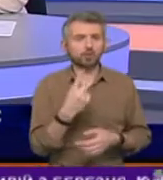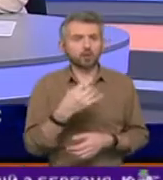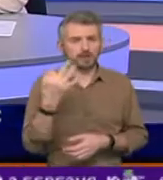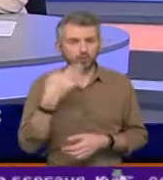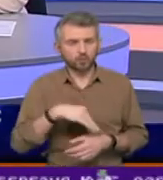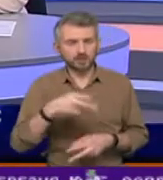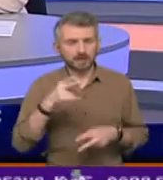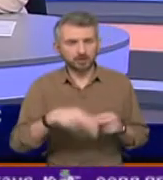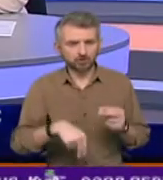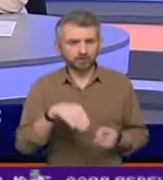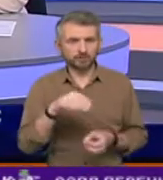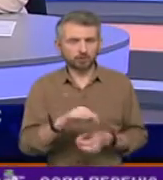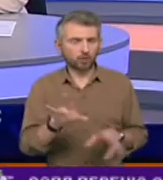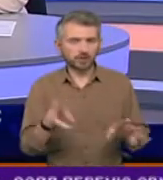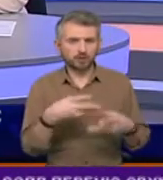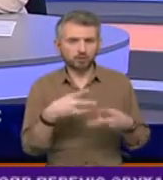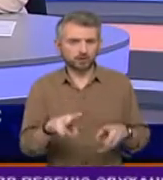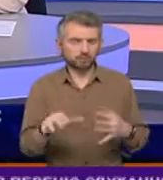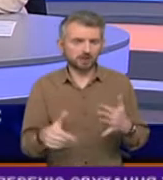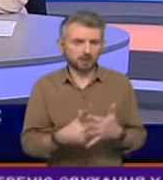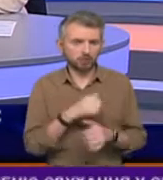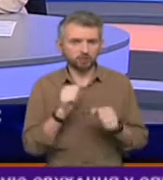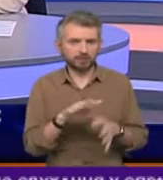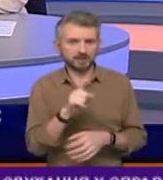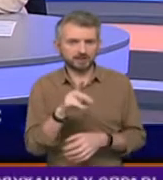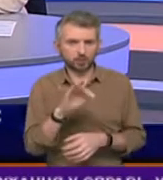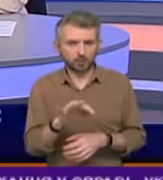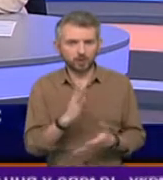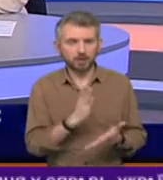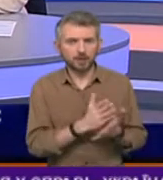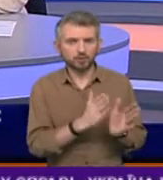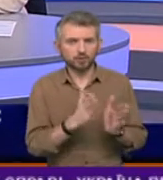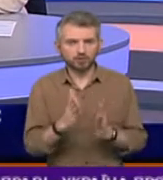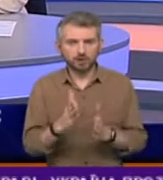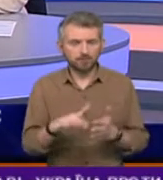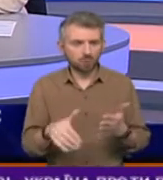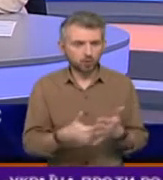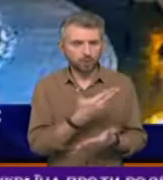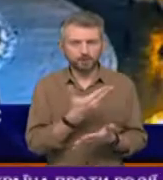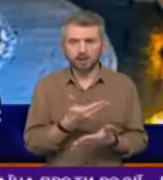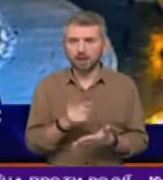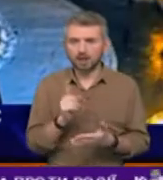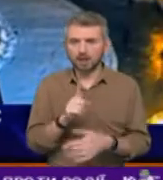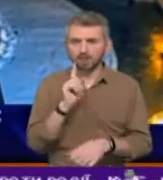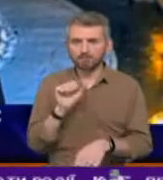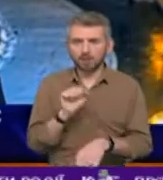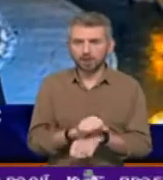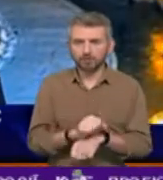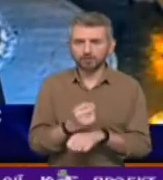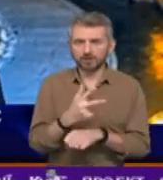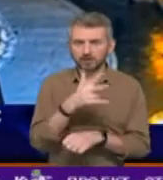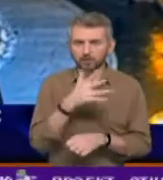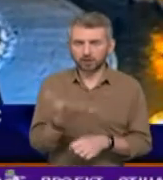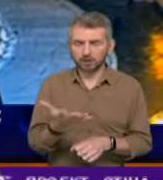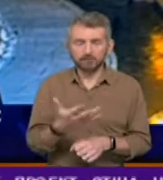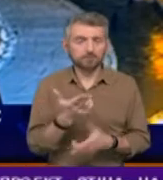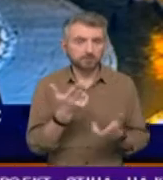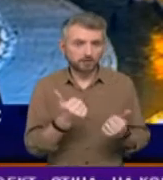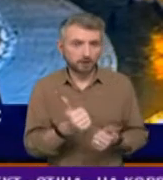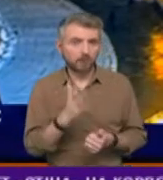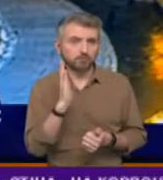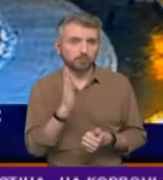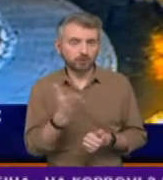цього року абсолютно нововведення. Особи, які навчалися тими мовами, для них буде адаптивний поріг, який є дещо